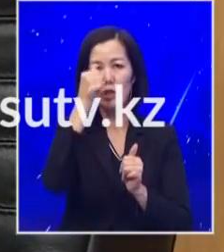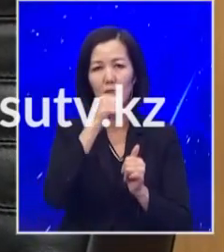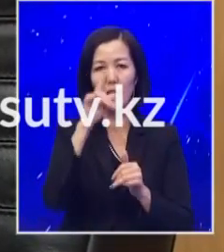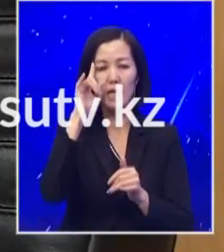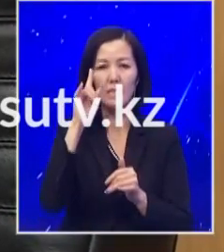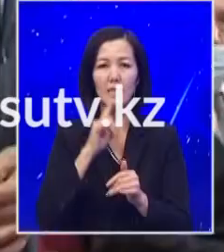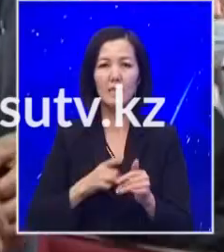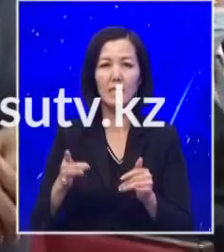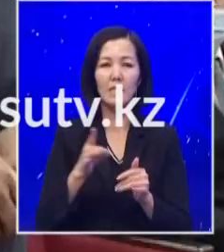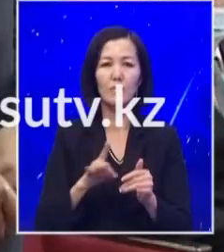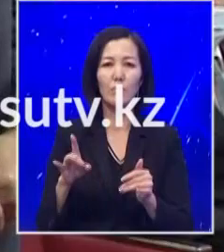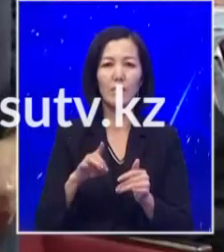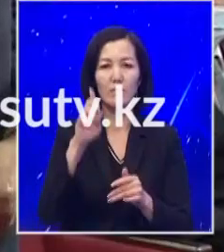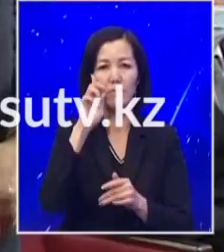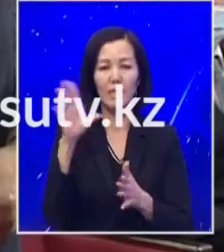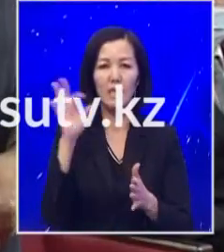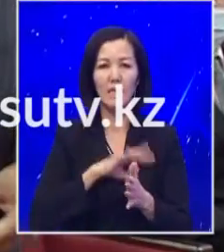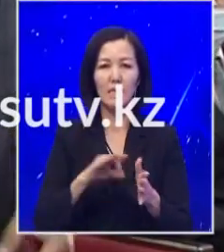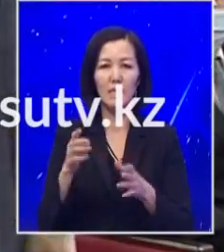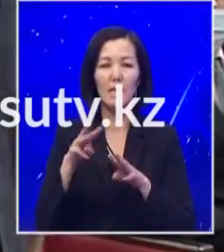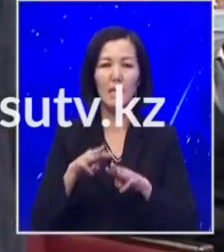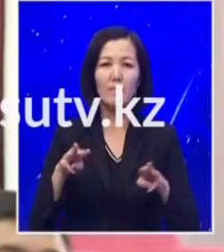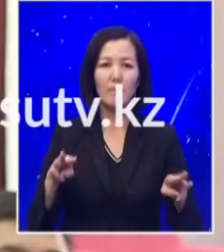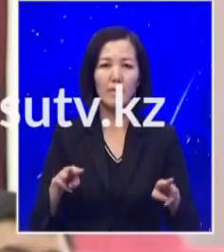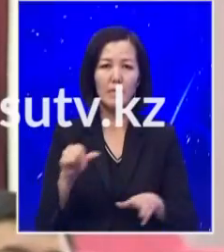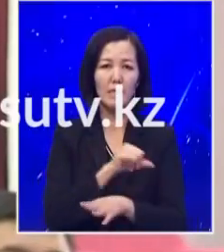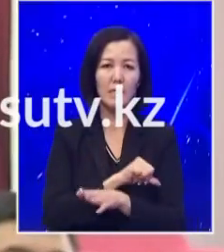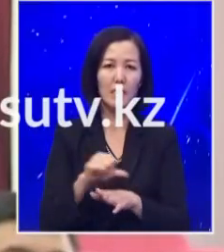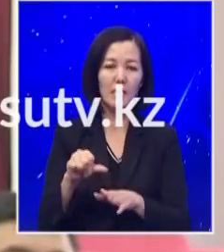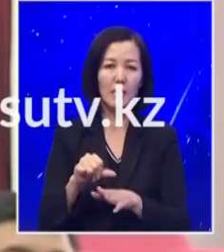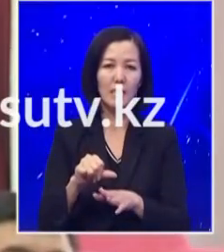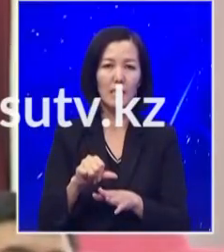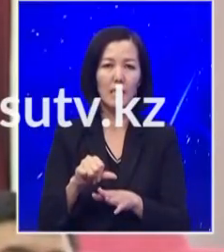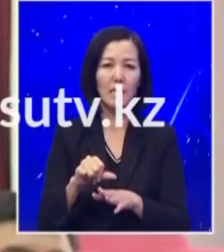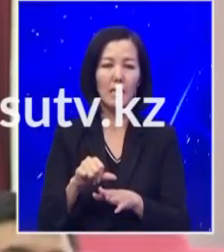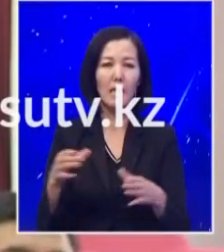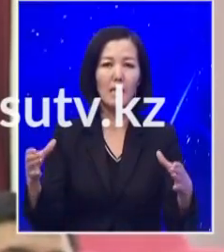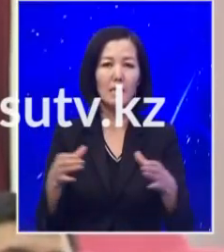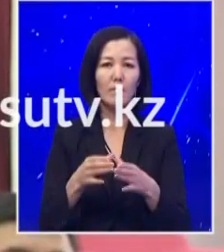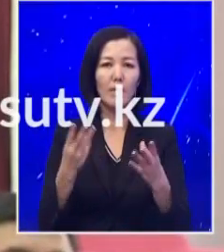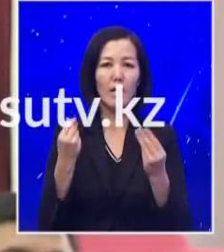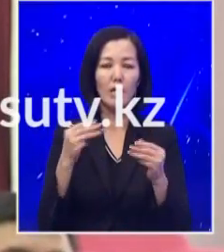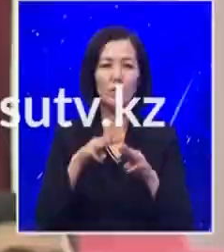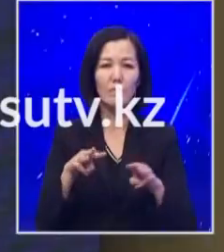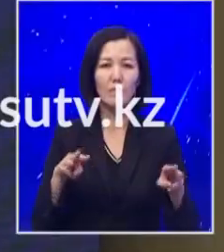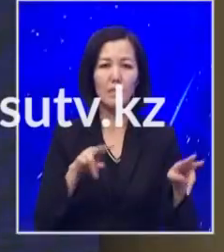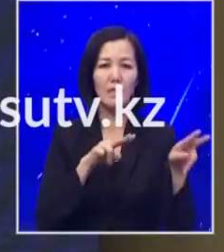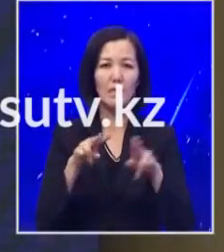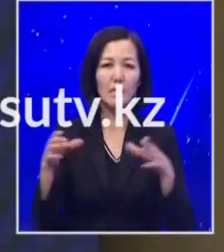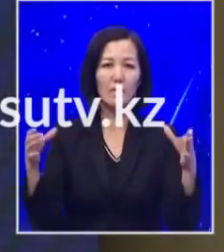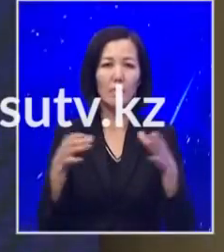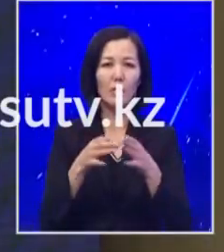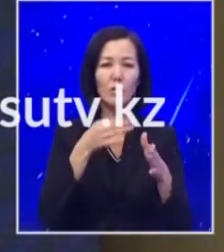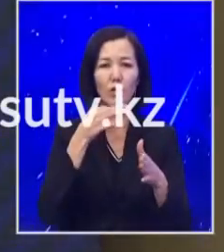Республикасы мемлекеттік кірістер министрлігінде, кедендік кірістер департаментінде, Қазақстан Республикасы қаржы министрлігінің кедендік бақылау